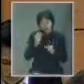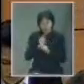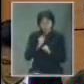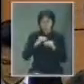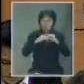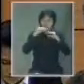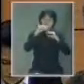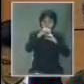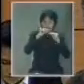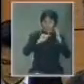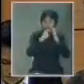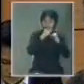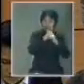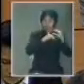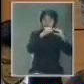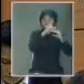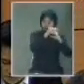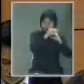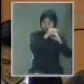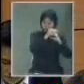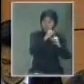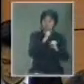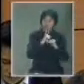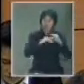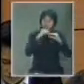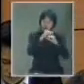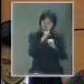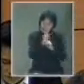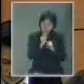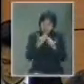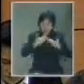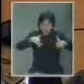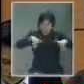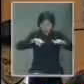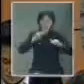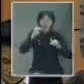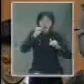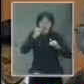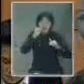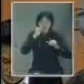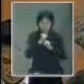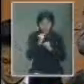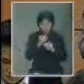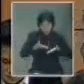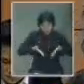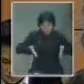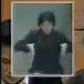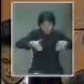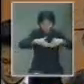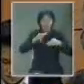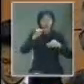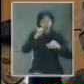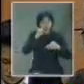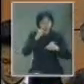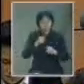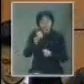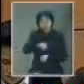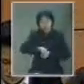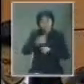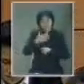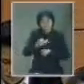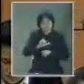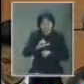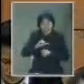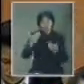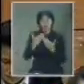การก็คือเท่ากับไปวัดกว้างวัดยาวบ่อน้ำพอวัดเสร็จต่อมายังขุดไม่เสร็จพอรัฐบาลต่อ